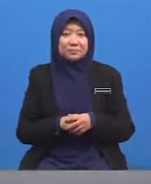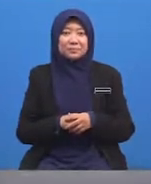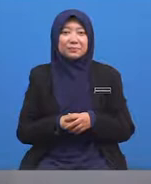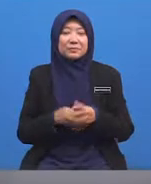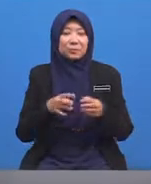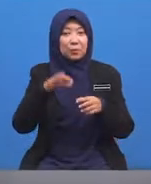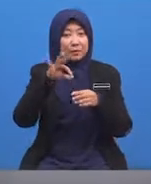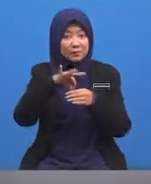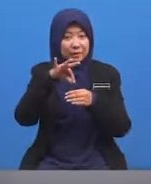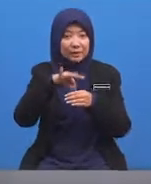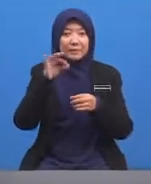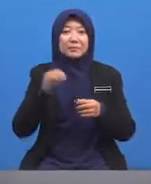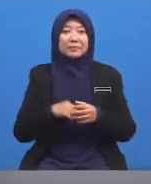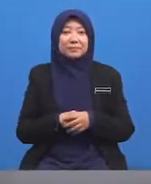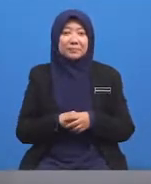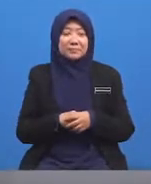serbuk teh,